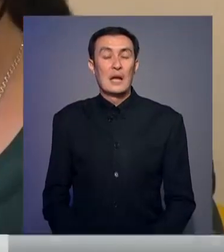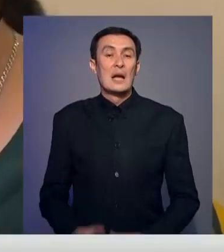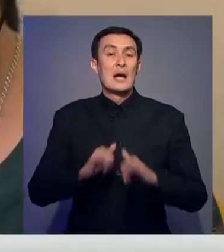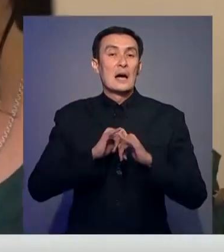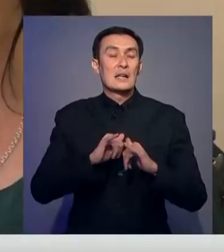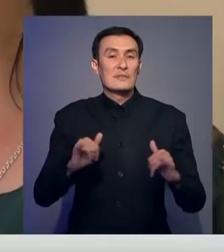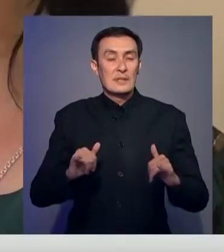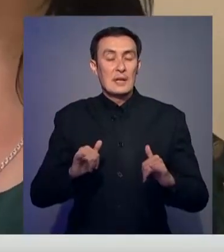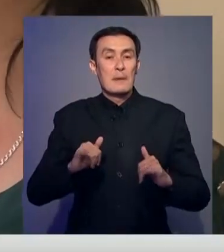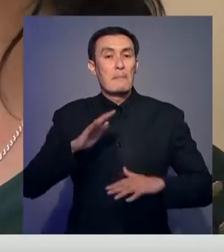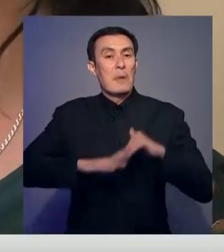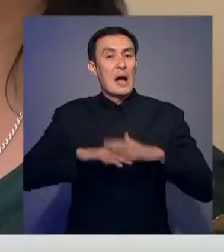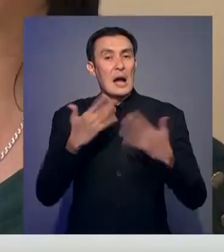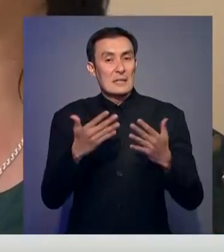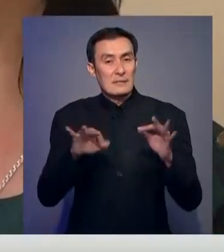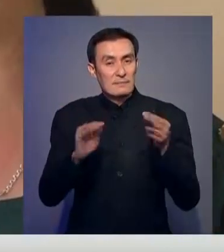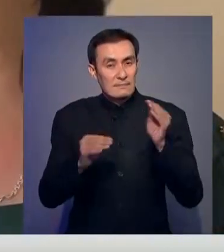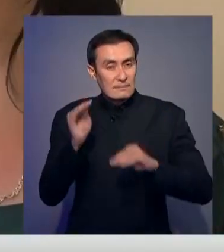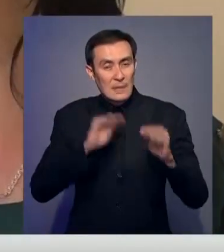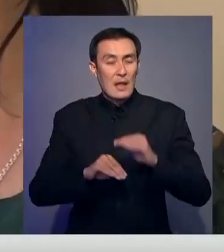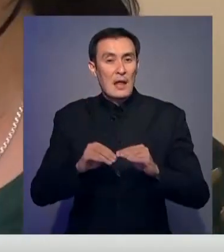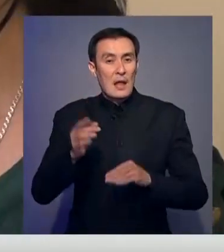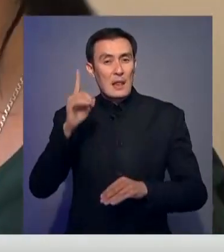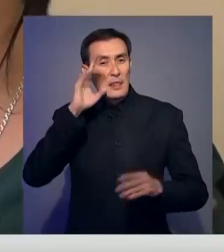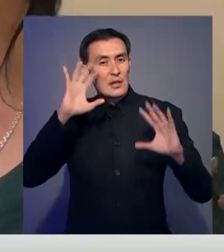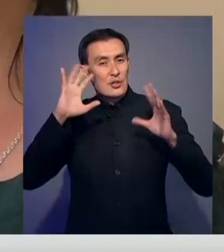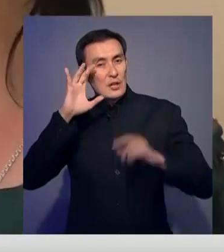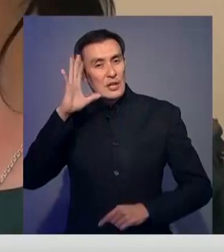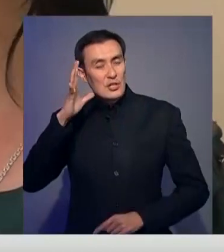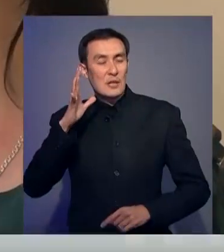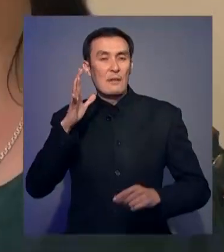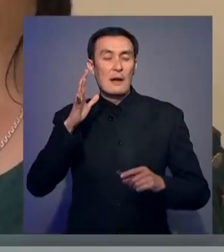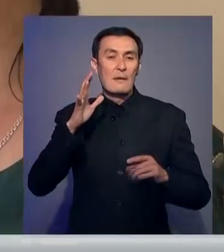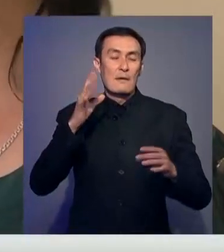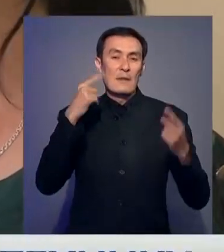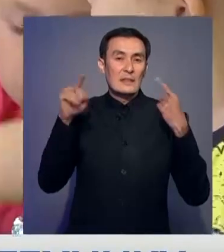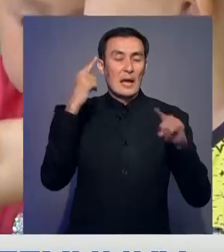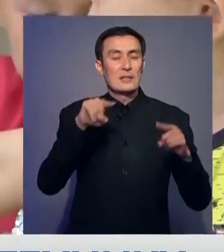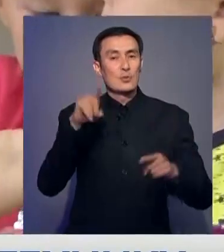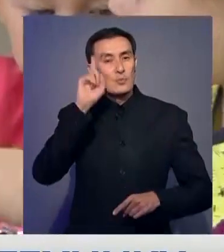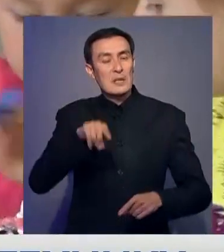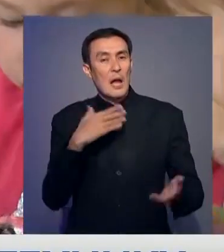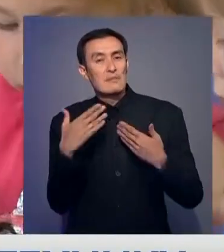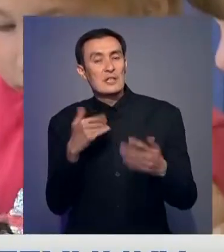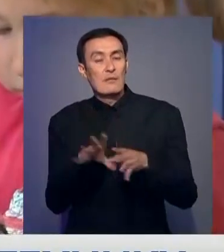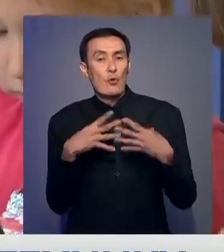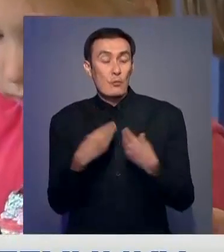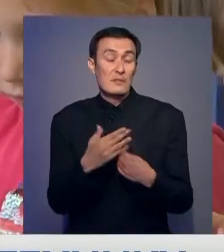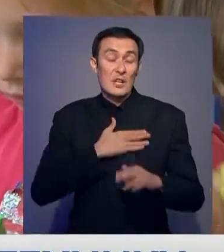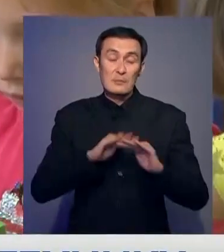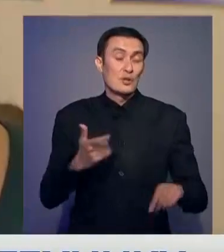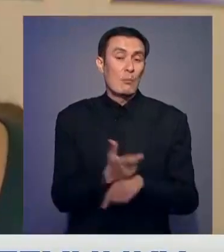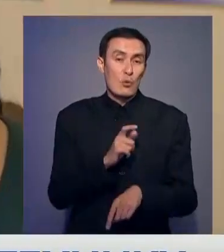Развитие мелкой моторики однозначно, развитие логического мышления, фантазии, воображения, уметь общаться в обществе. Нашим деткам